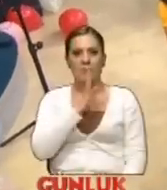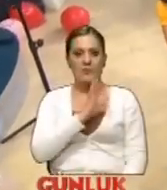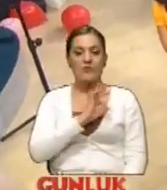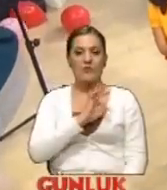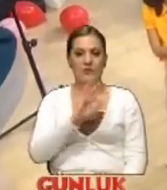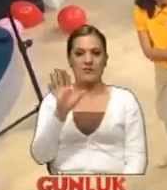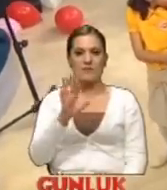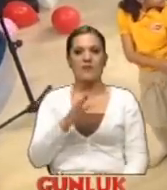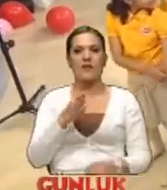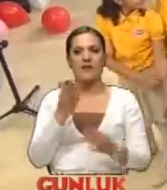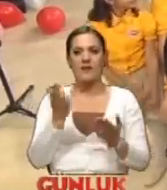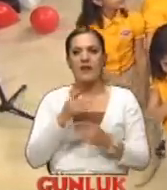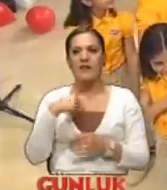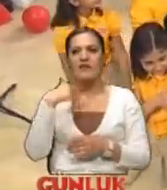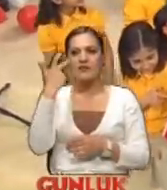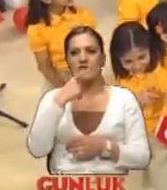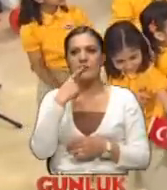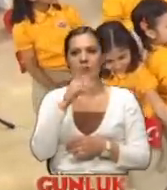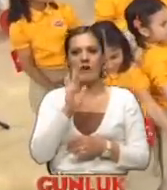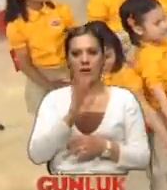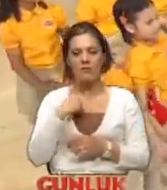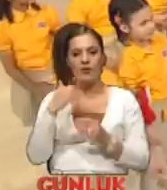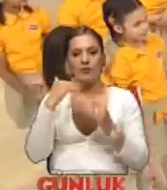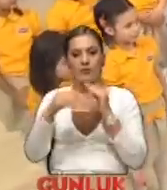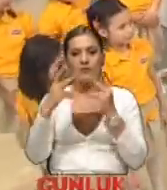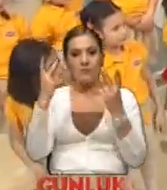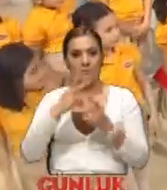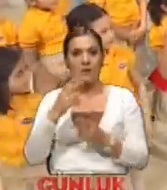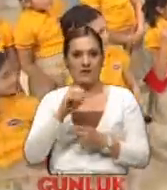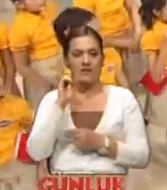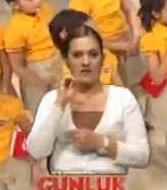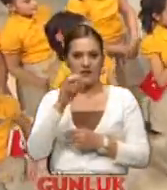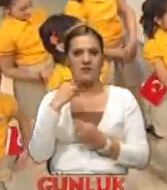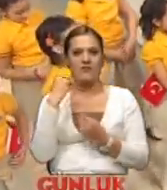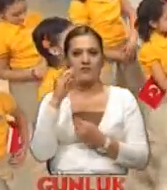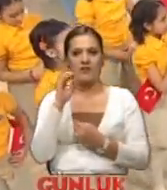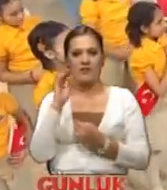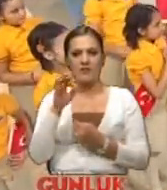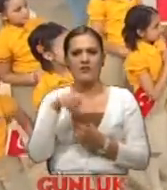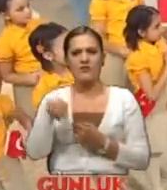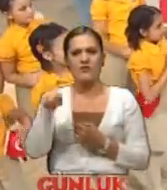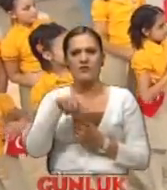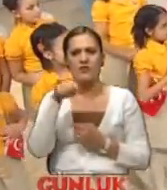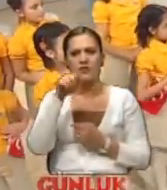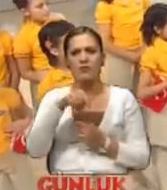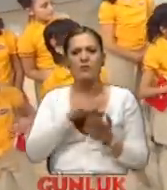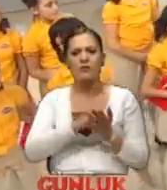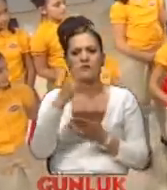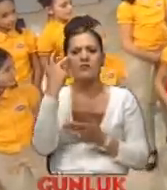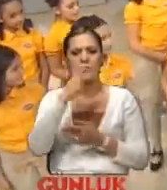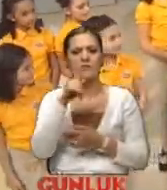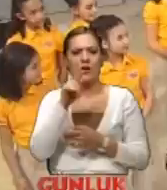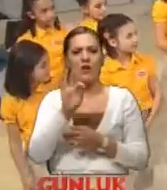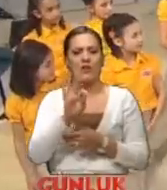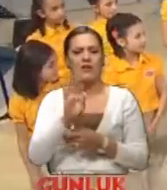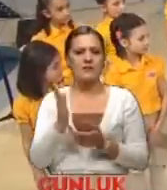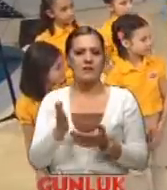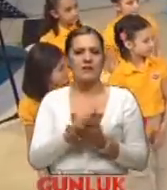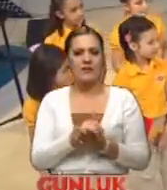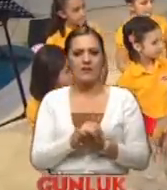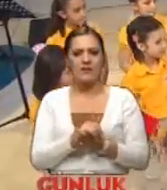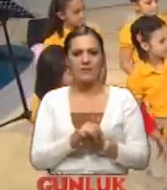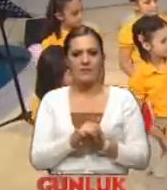Muhteşem, muhteşem. Yani şarkı söylüyoruz ama toplumsal mesaj da veriyoruz. Şöyle, bütün şarkılarımız öyle zaten. Öyle